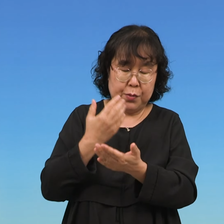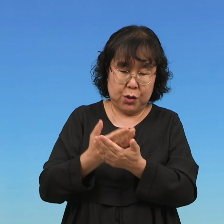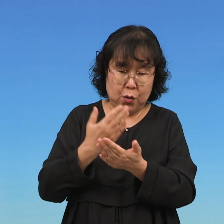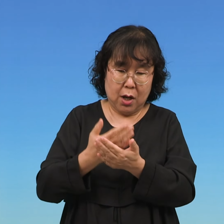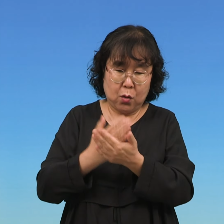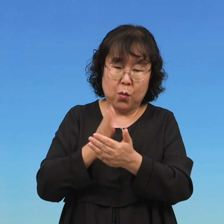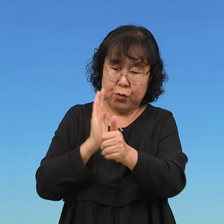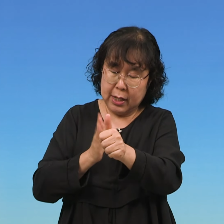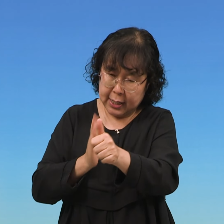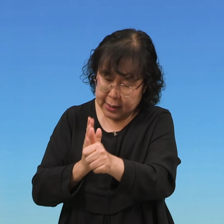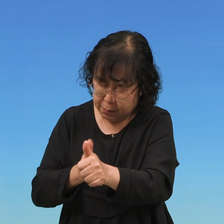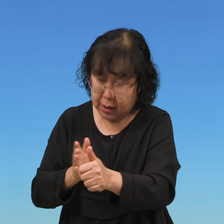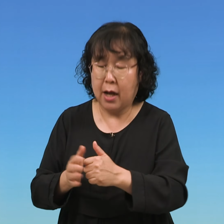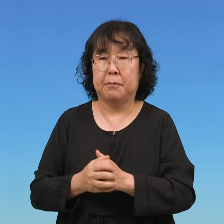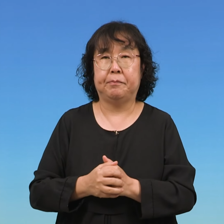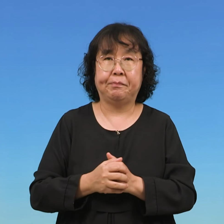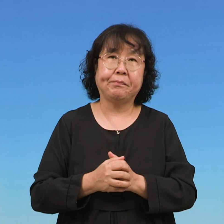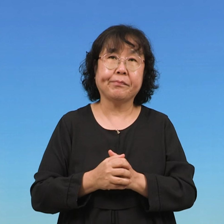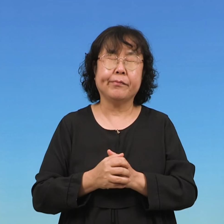여러분